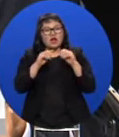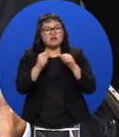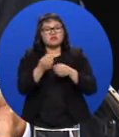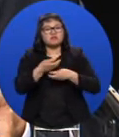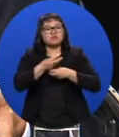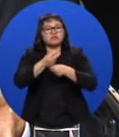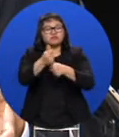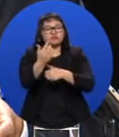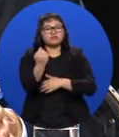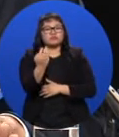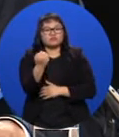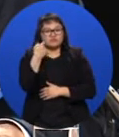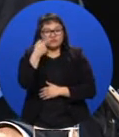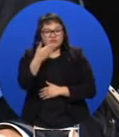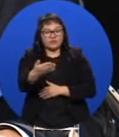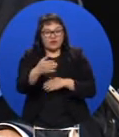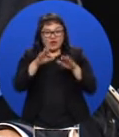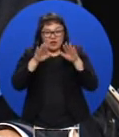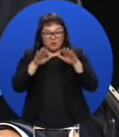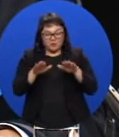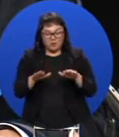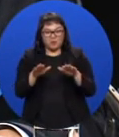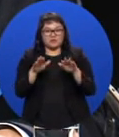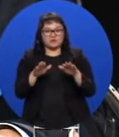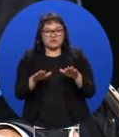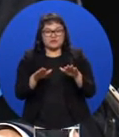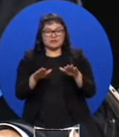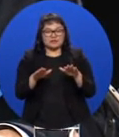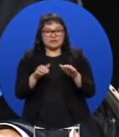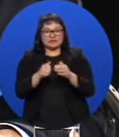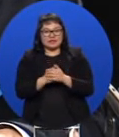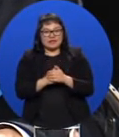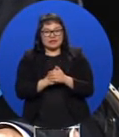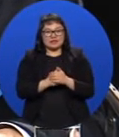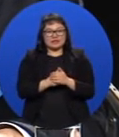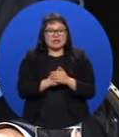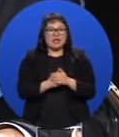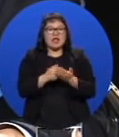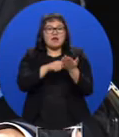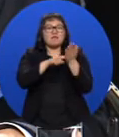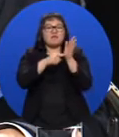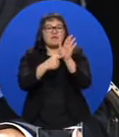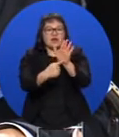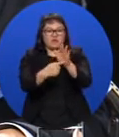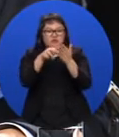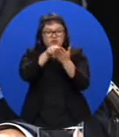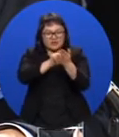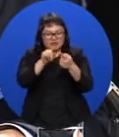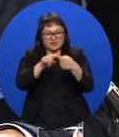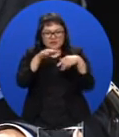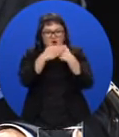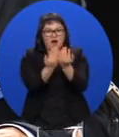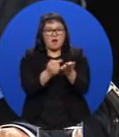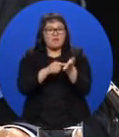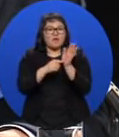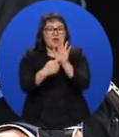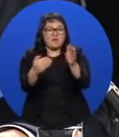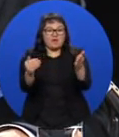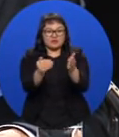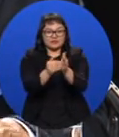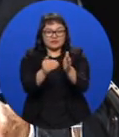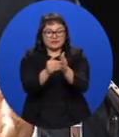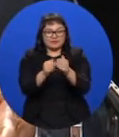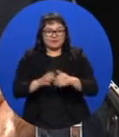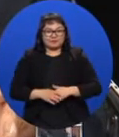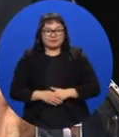되어지십니까? 오늘 제가 그 성명서를 발표를 다 했습니다. 이 문제에 대해서. 네. 그래서 아마